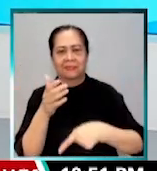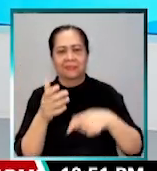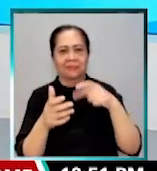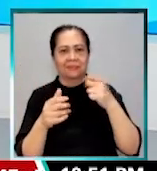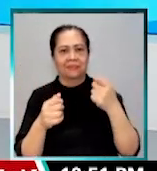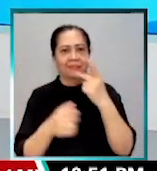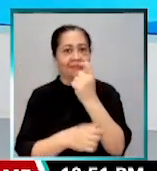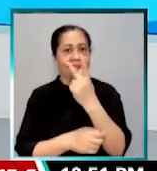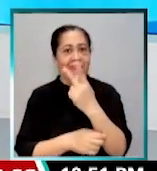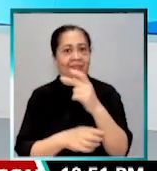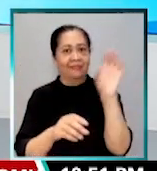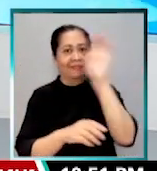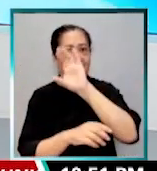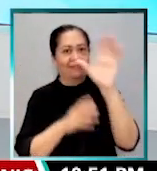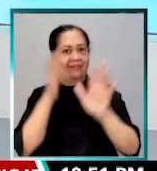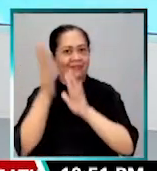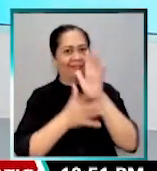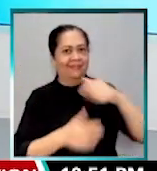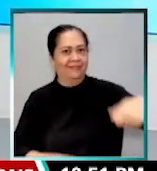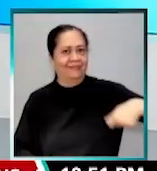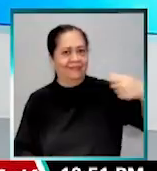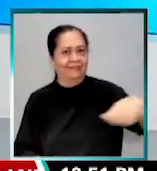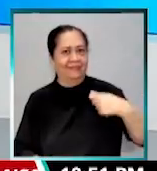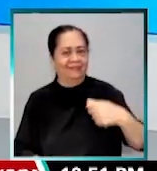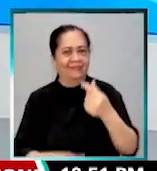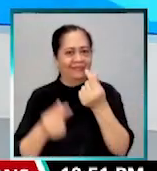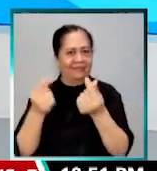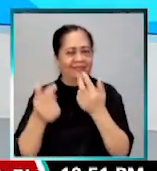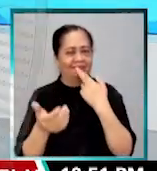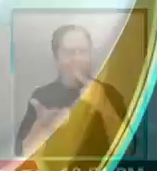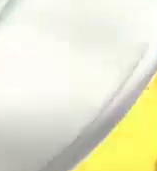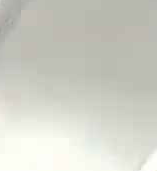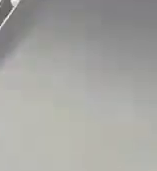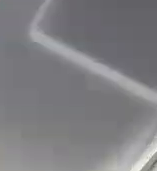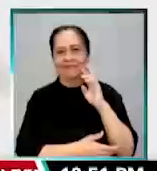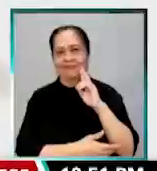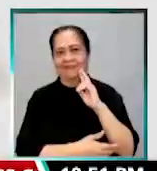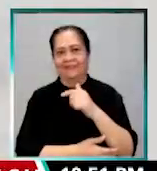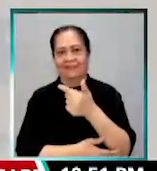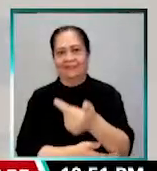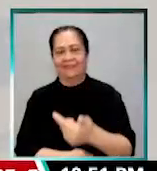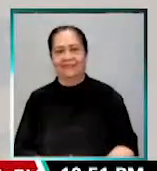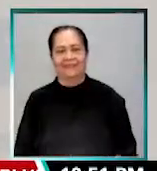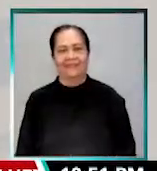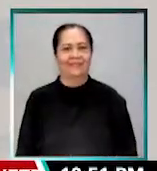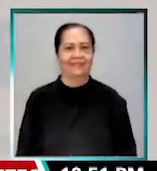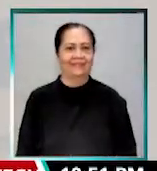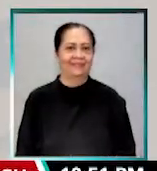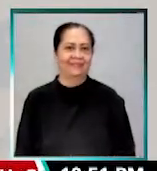sa Christmas party raffle. Husuan na yan sa report ni Bernadette Reyes.